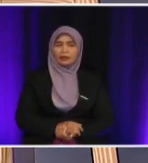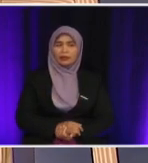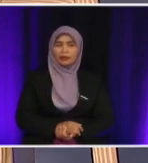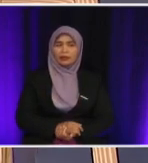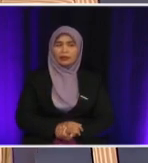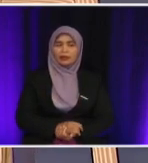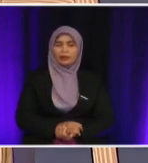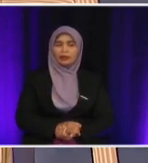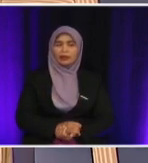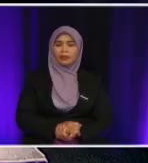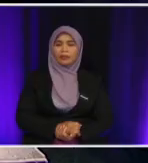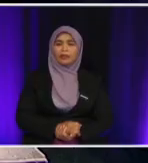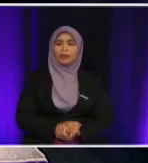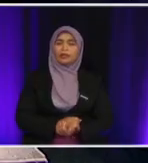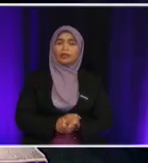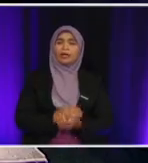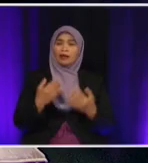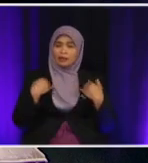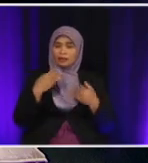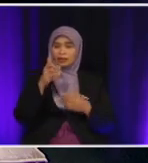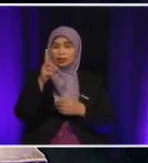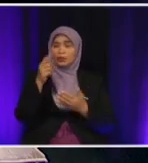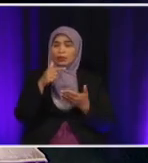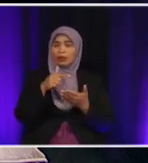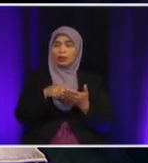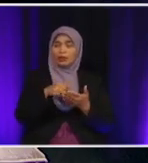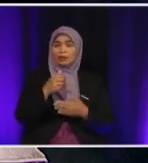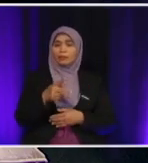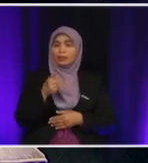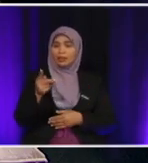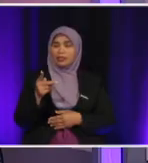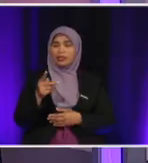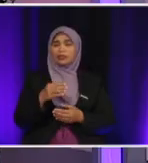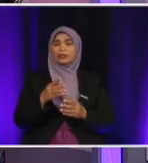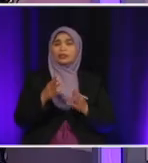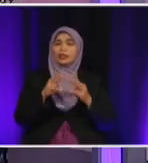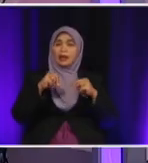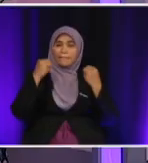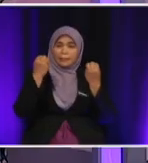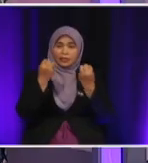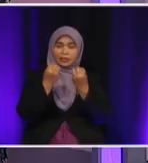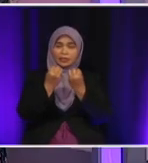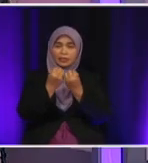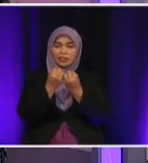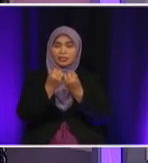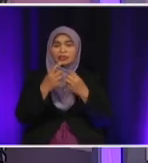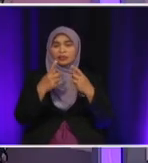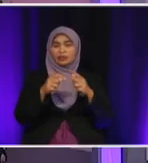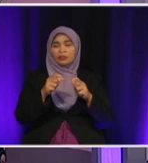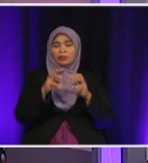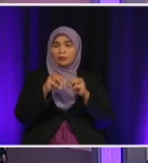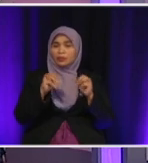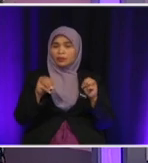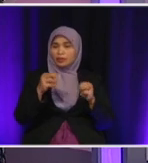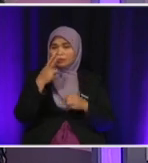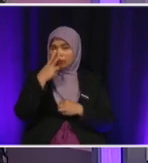jangan lupa kita ada satu lagi aspek kita yang kita bincangkan yaitu Aspek kemasyarakatan coba murid-murid saksikan